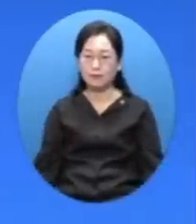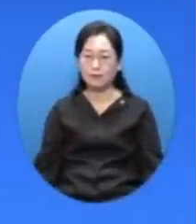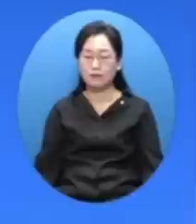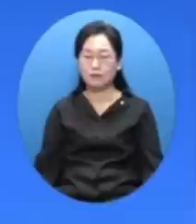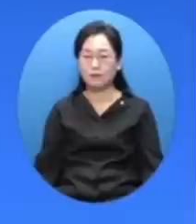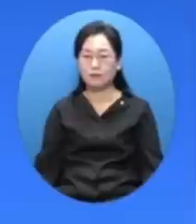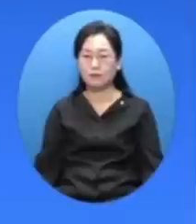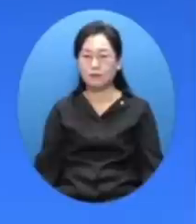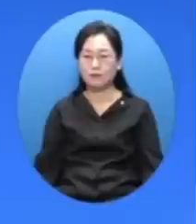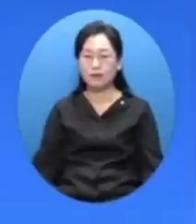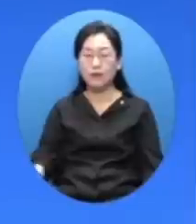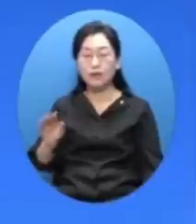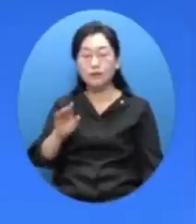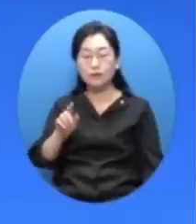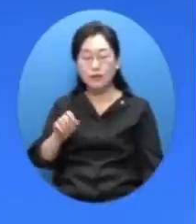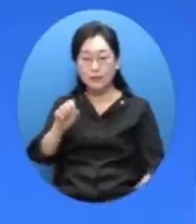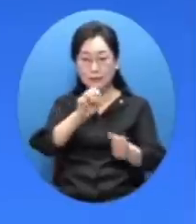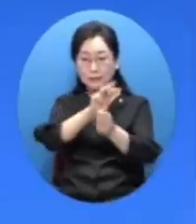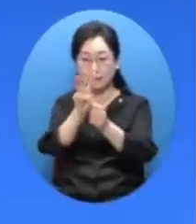고 삼성의